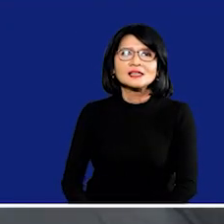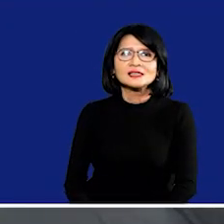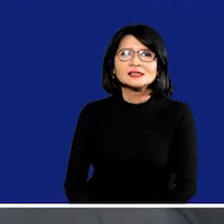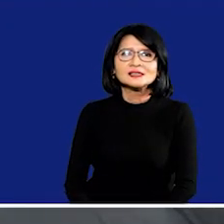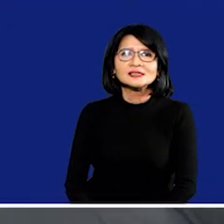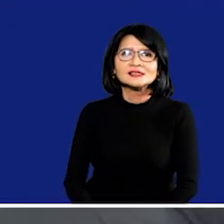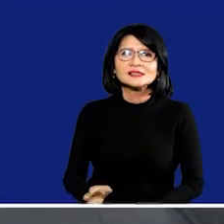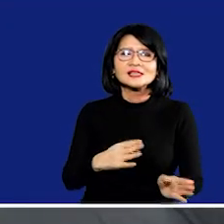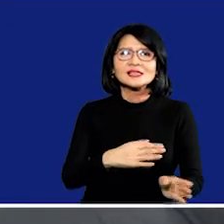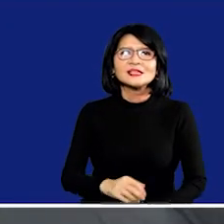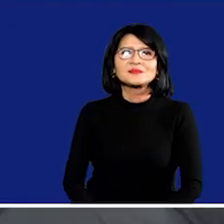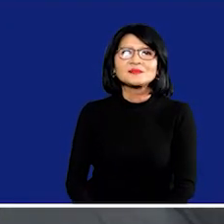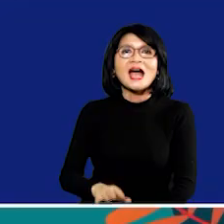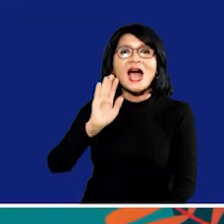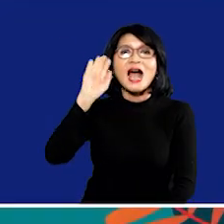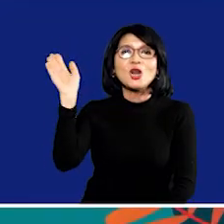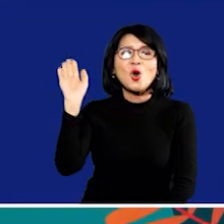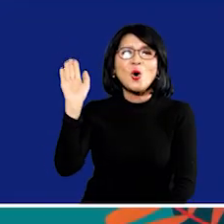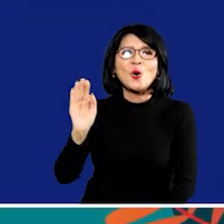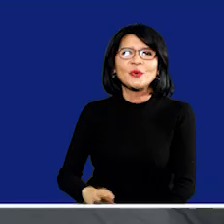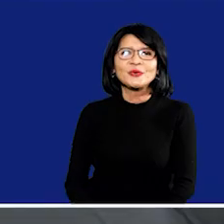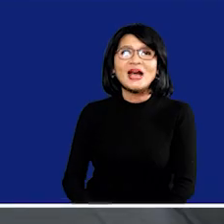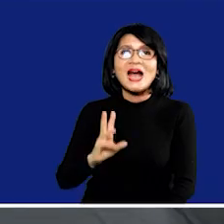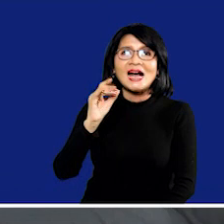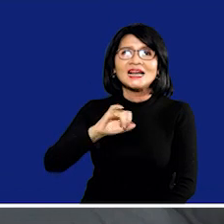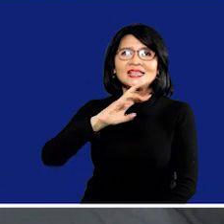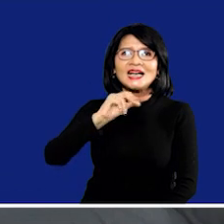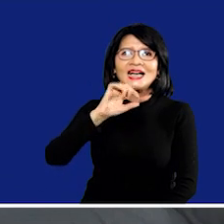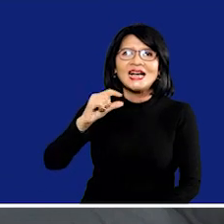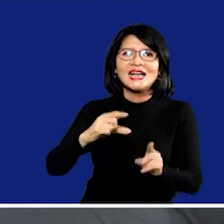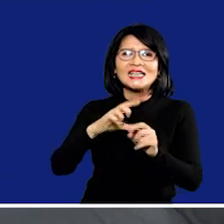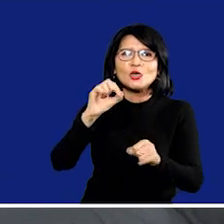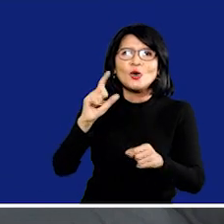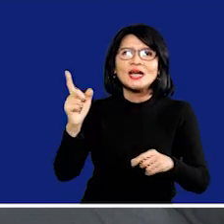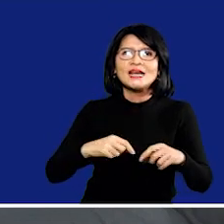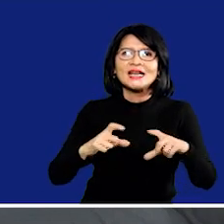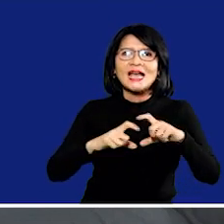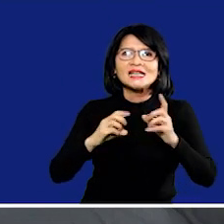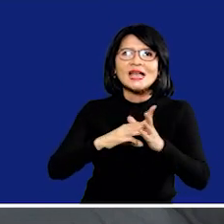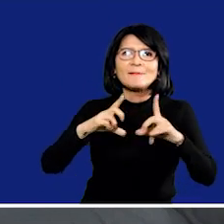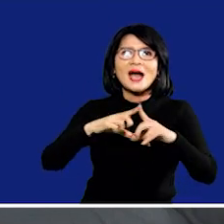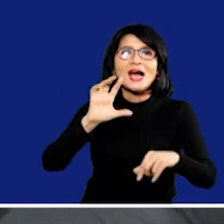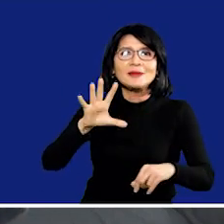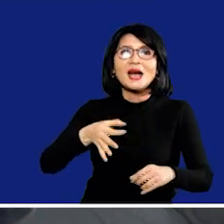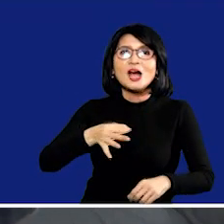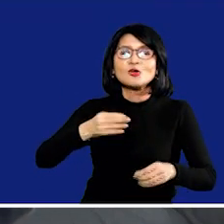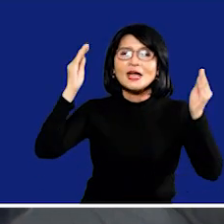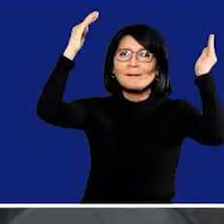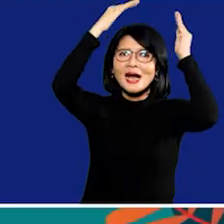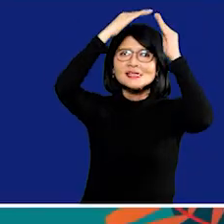ada Rido. Halo Pak. Hai. Ada Rido Firdaus Rahmat dari SMA Negeri 5 Makassar, Sulawesi Selatan.